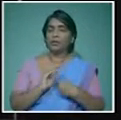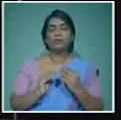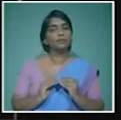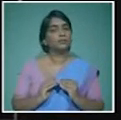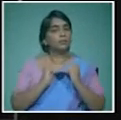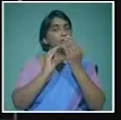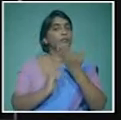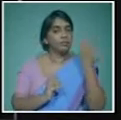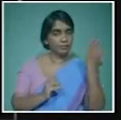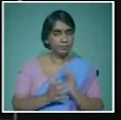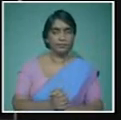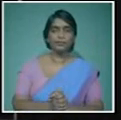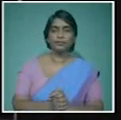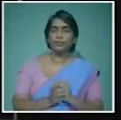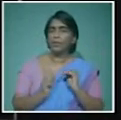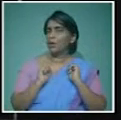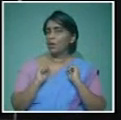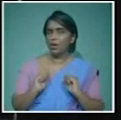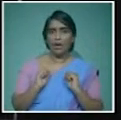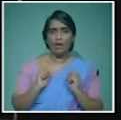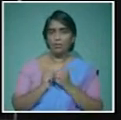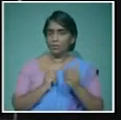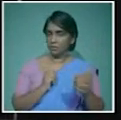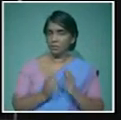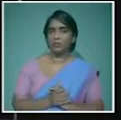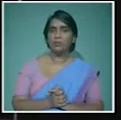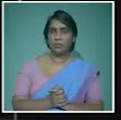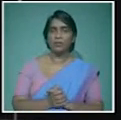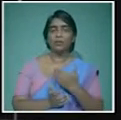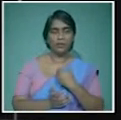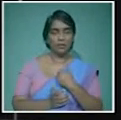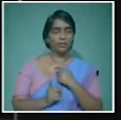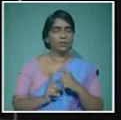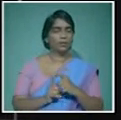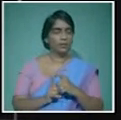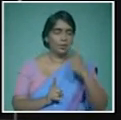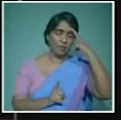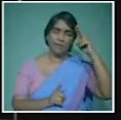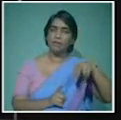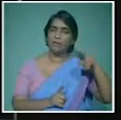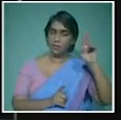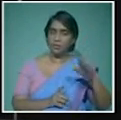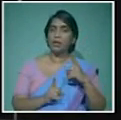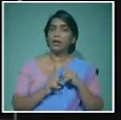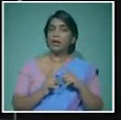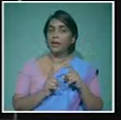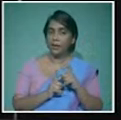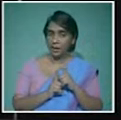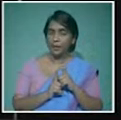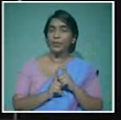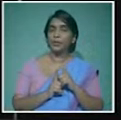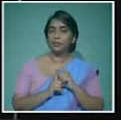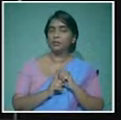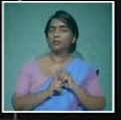ගොඩනැගීමට හැකියාව ලැබෙන්නේ. කොහොමද අපි මේක කරන්නේ? මම තදින් විශ්වාස කරනවා අධ්‍යාපන